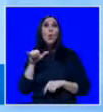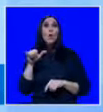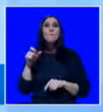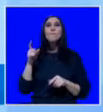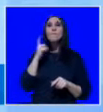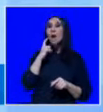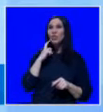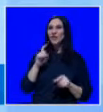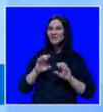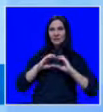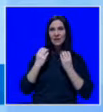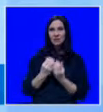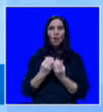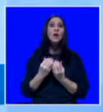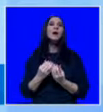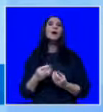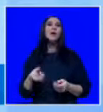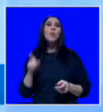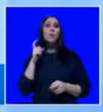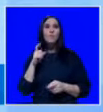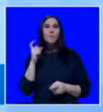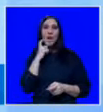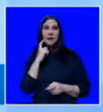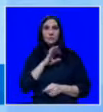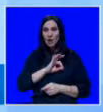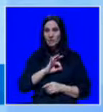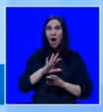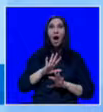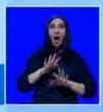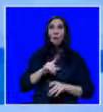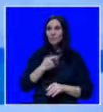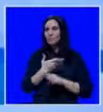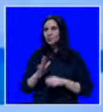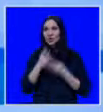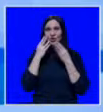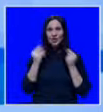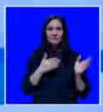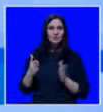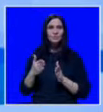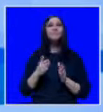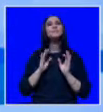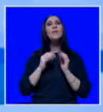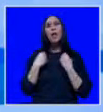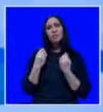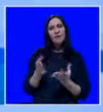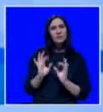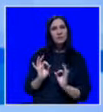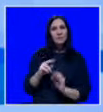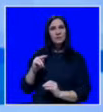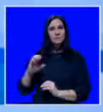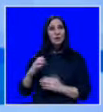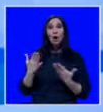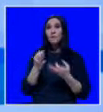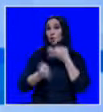печелиш, и после, ако не продължиш, всъщност изчезваш. Дадохте за пример ДПС. С какво